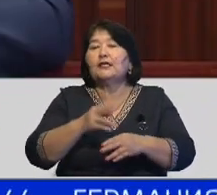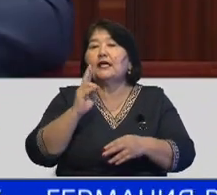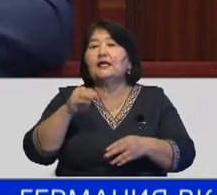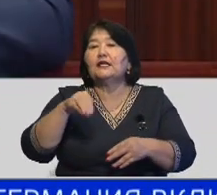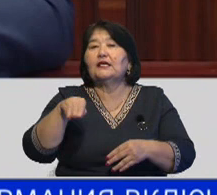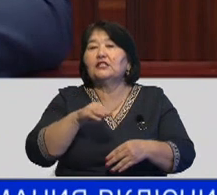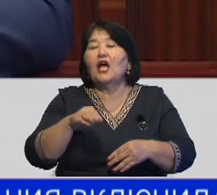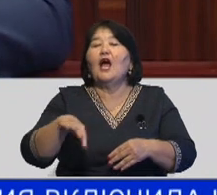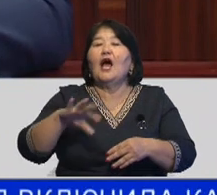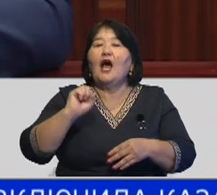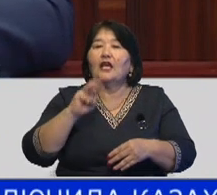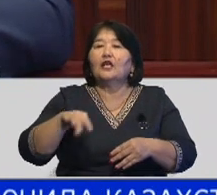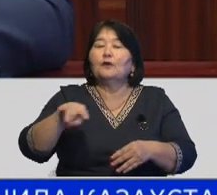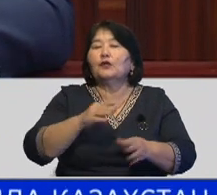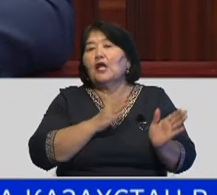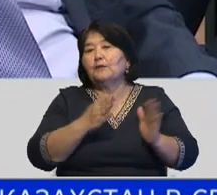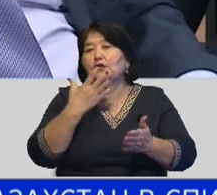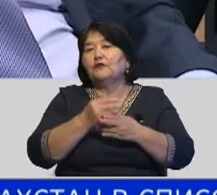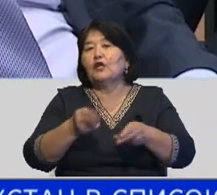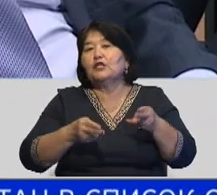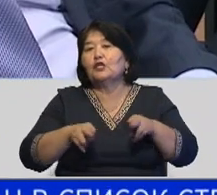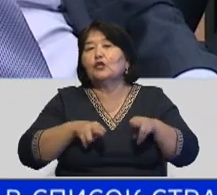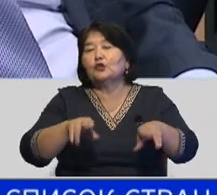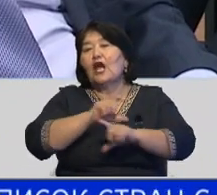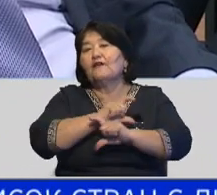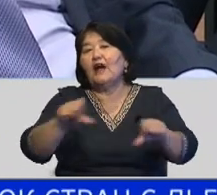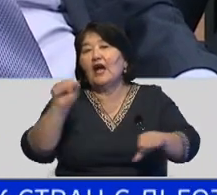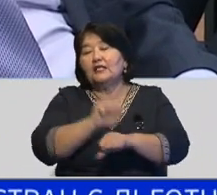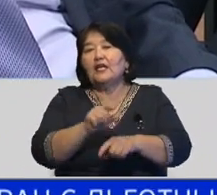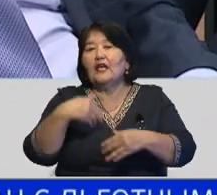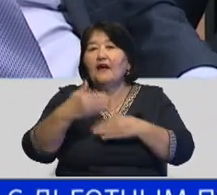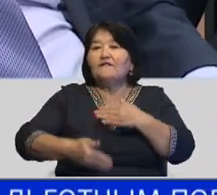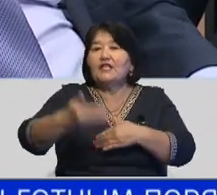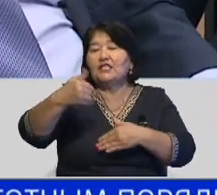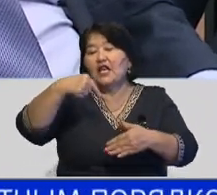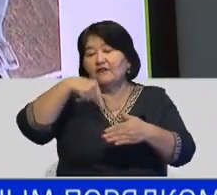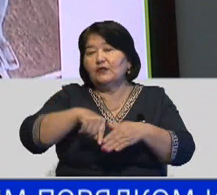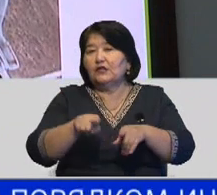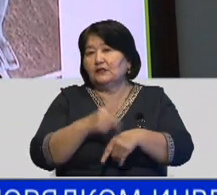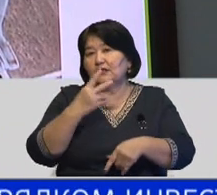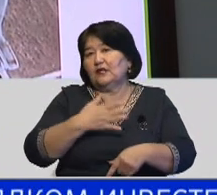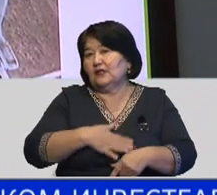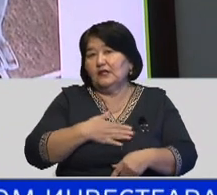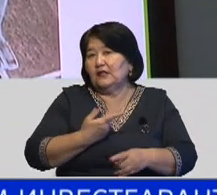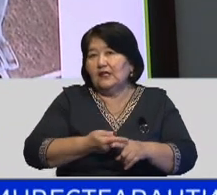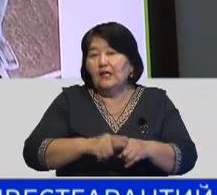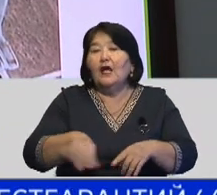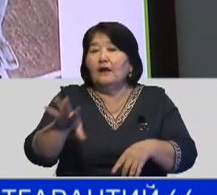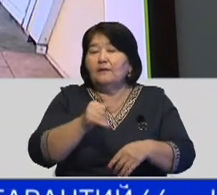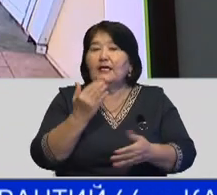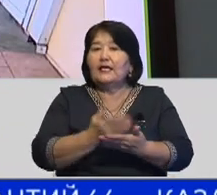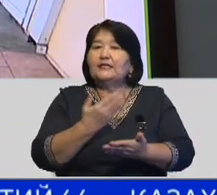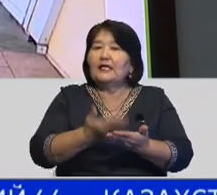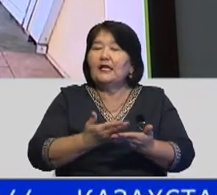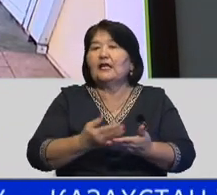КТЖ и акимам районов привести в порядок свои железнодорожные вокзалы. Их внешнее и внутреннее состояние не выдерживает никакой критики. Есть